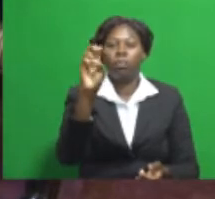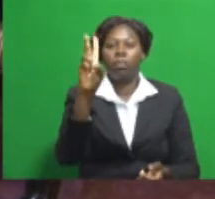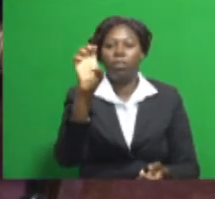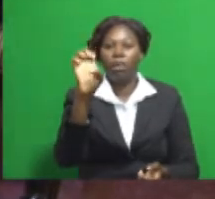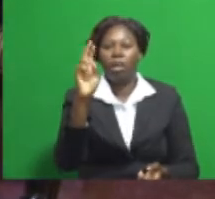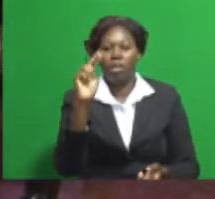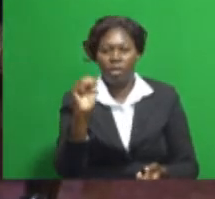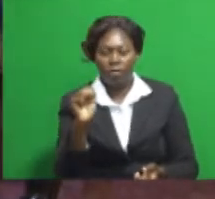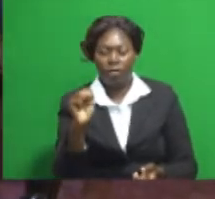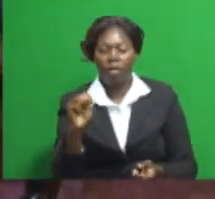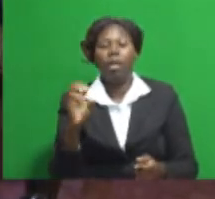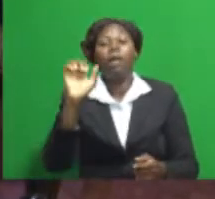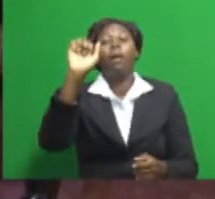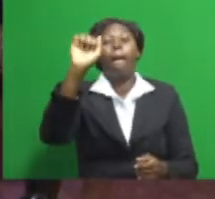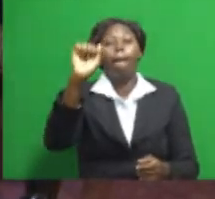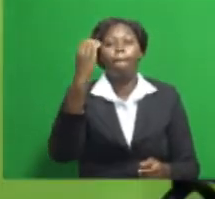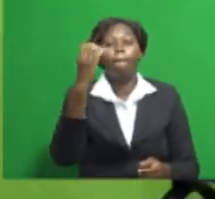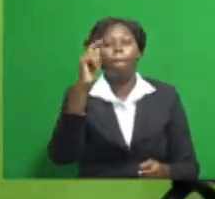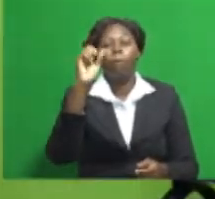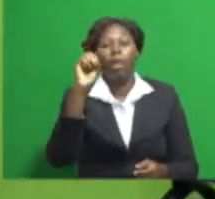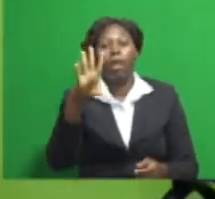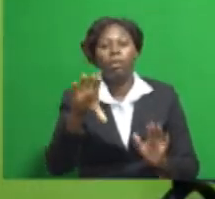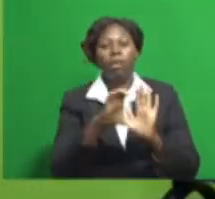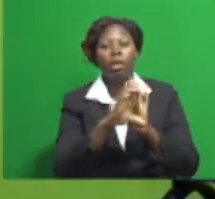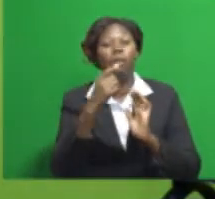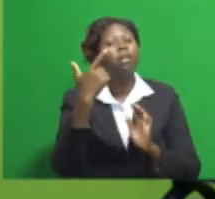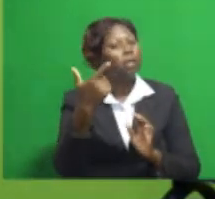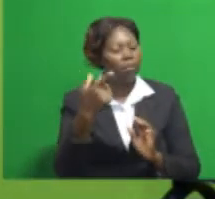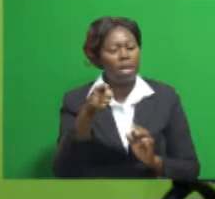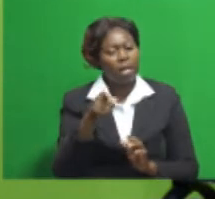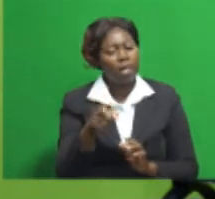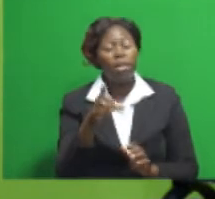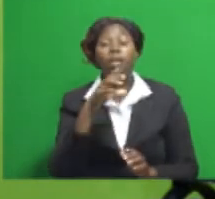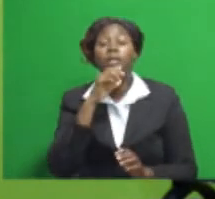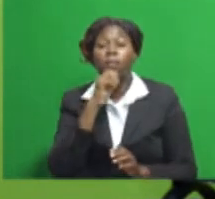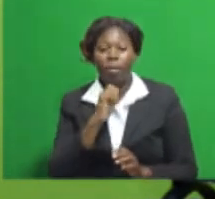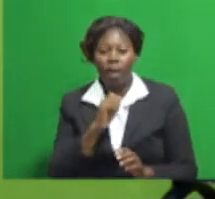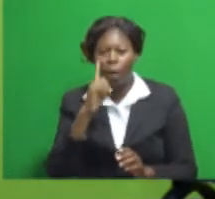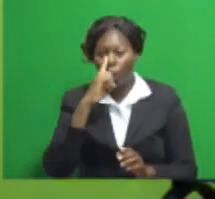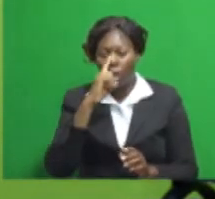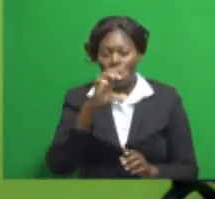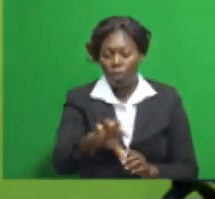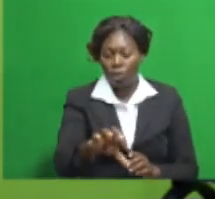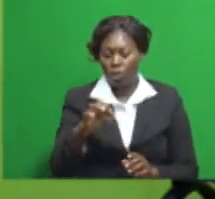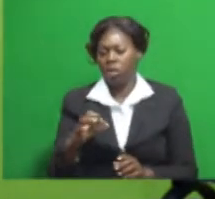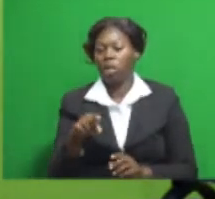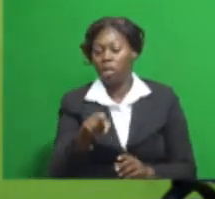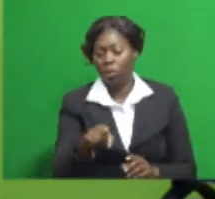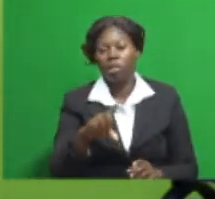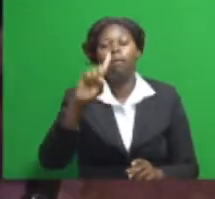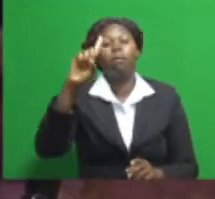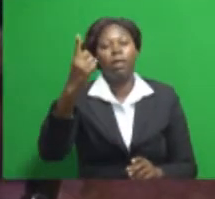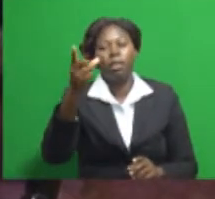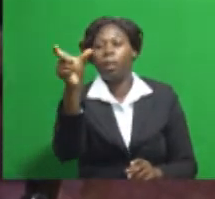Ndaipa namabasa 7. Musati maiverenga vatereri Stefan pakachuzwa madikoni ekutanga ndiye airi wokutanga. Bhaibheri